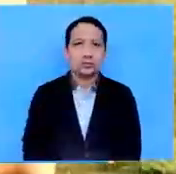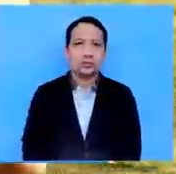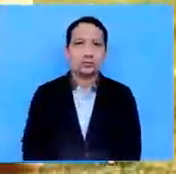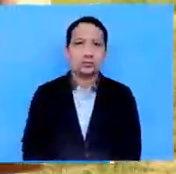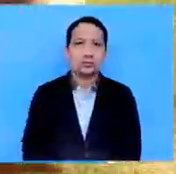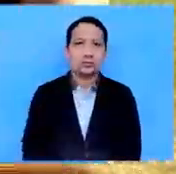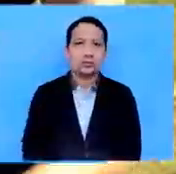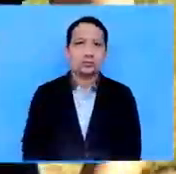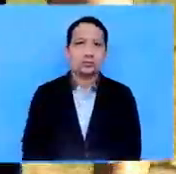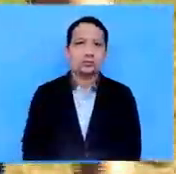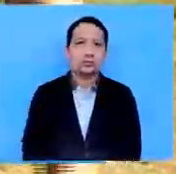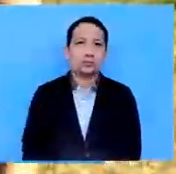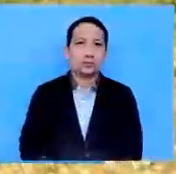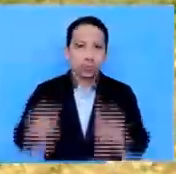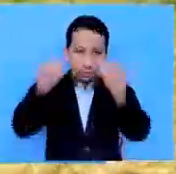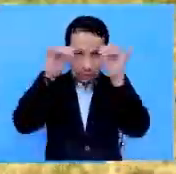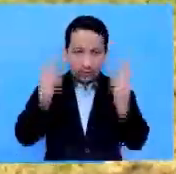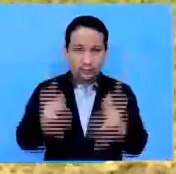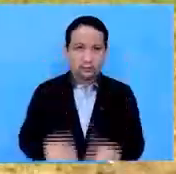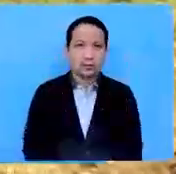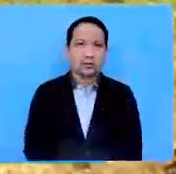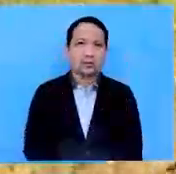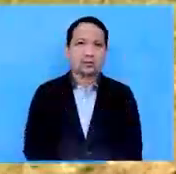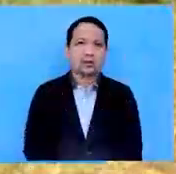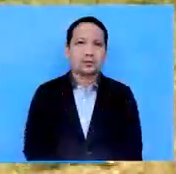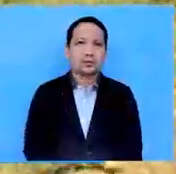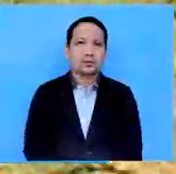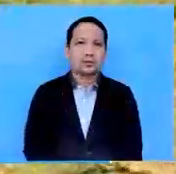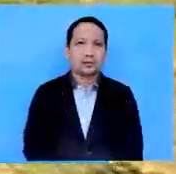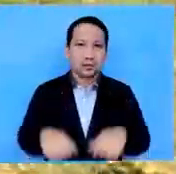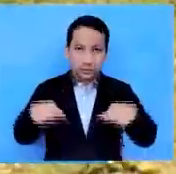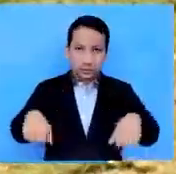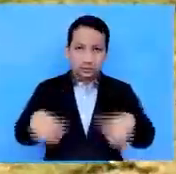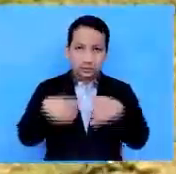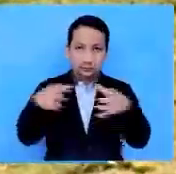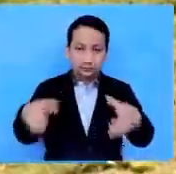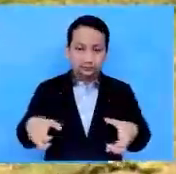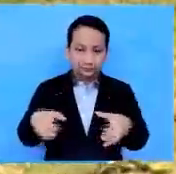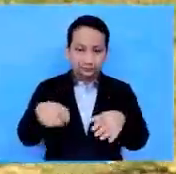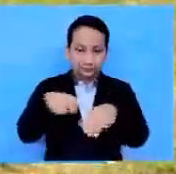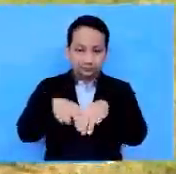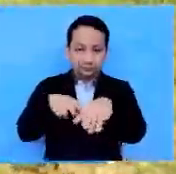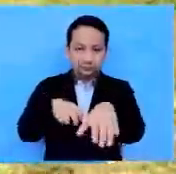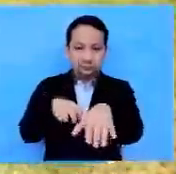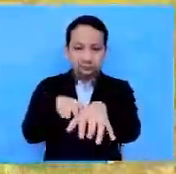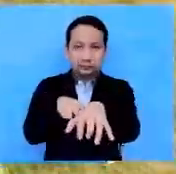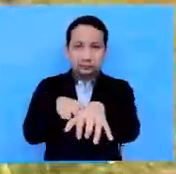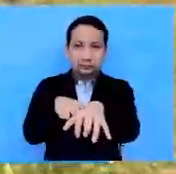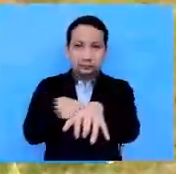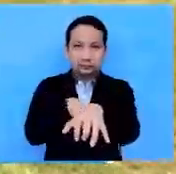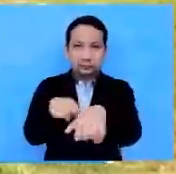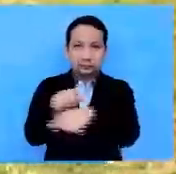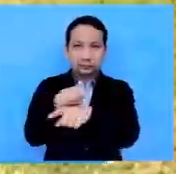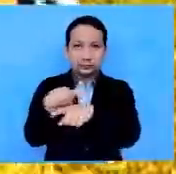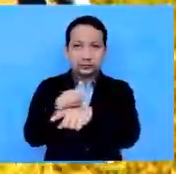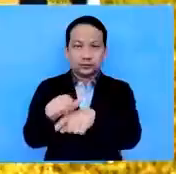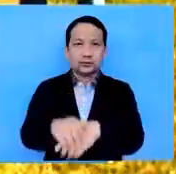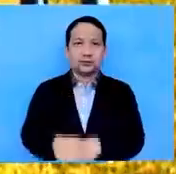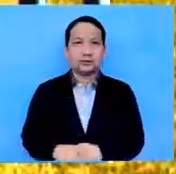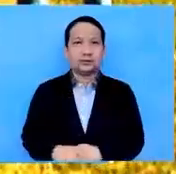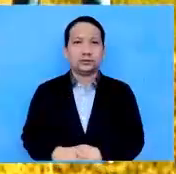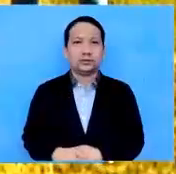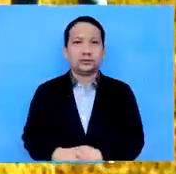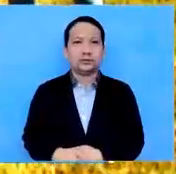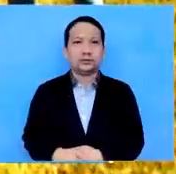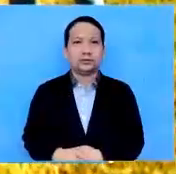po natin eh Meron siyang nakadikit na cart Oo po yung dinidikit para sa training at sa karera mismo dito rin po